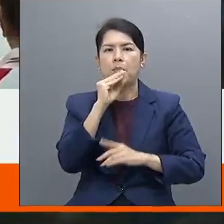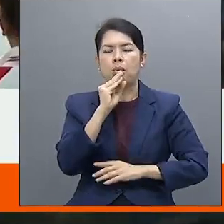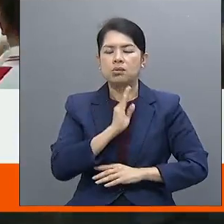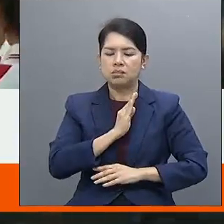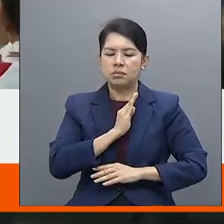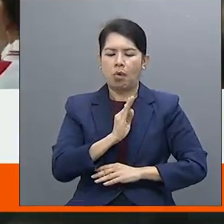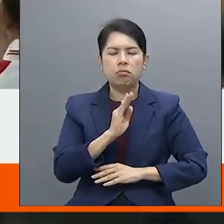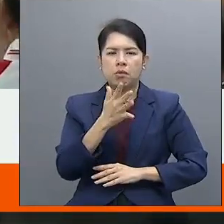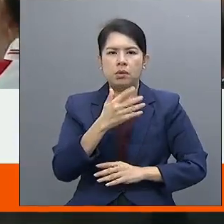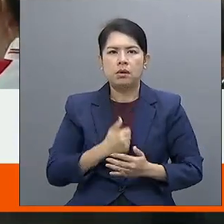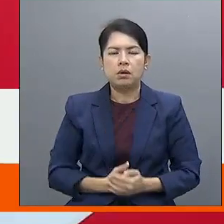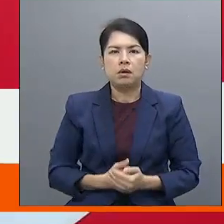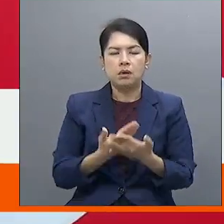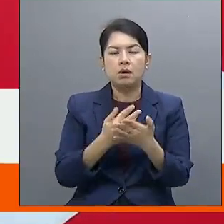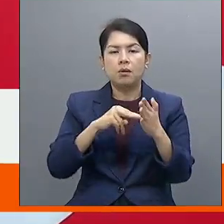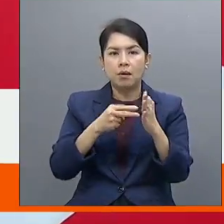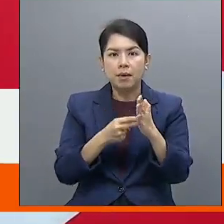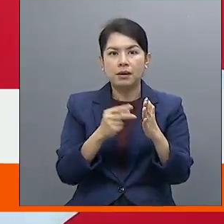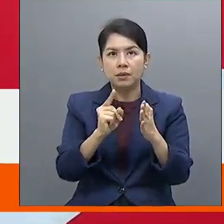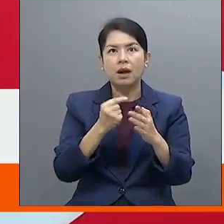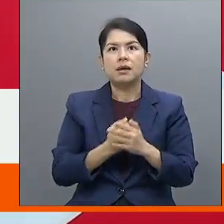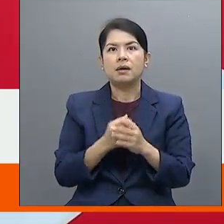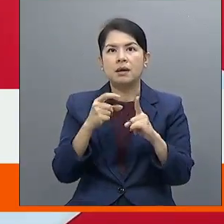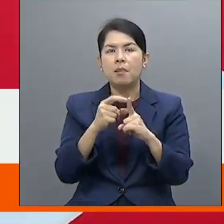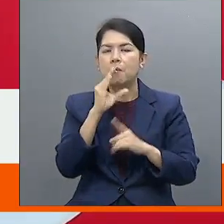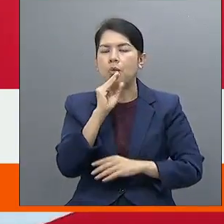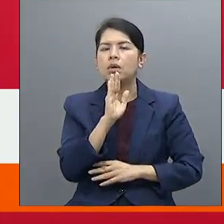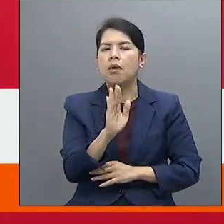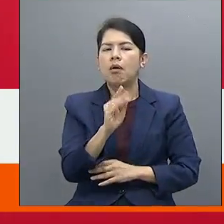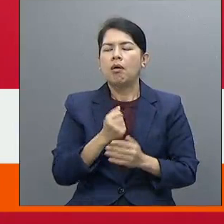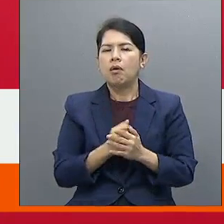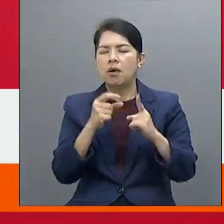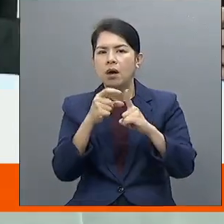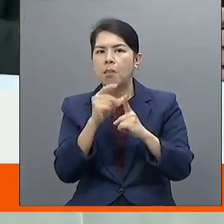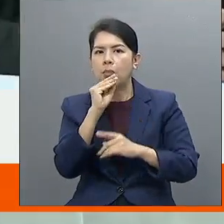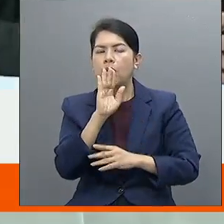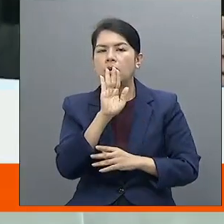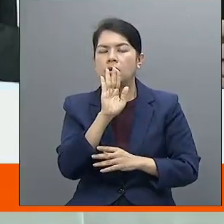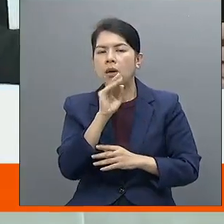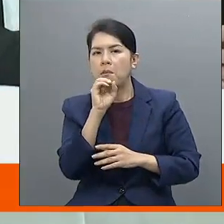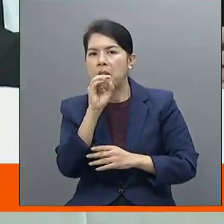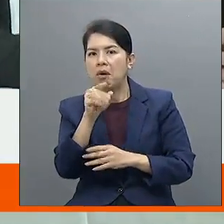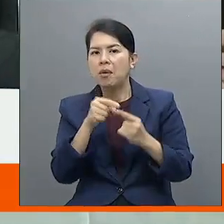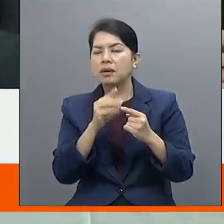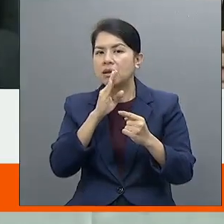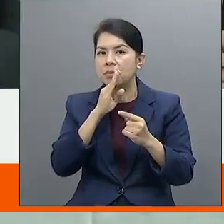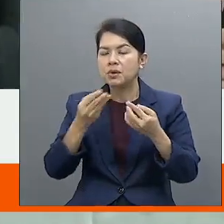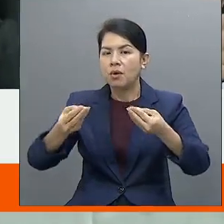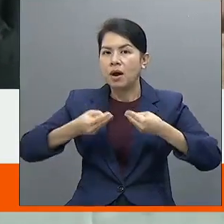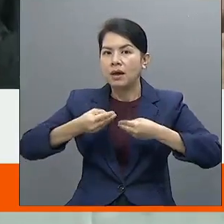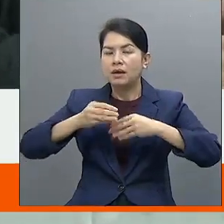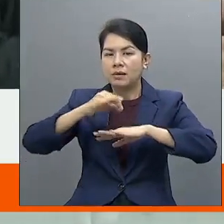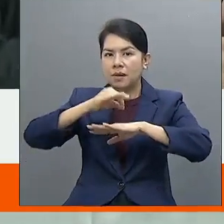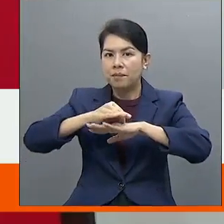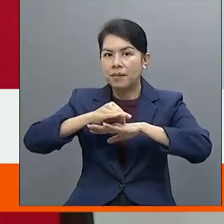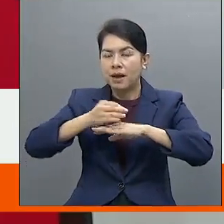นะคือพูดตรงนี้หมายความว่าเขาก็ต้องพูดอย่างนี้ว่าเพื่อให้เพื่อไทยได้แล้วจะประสานก้าวไกลเพื่อให้เป็นนายกต่อไปได้แ